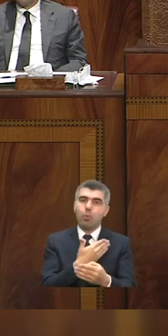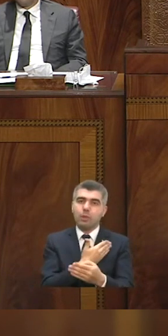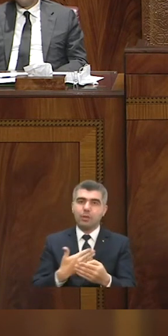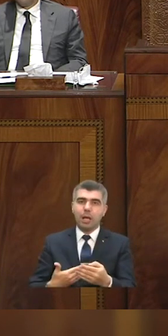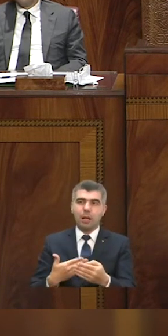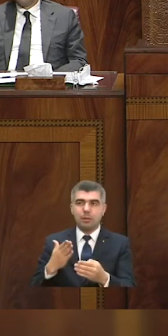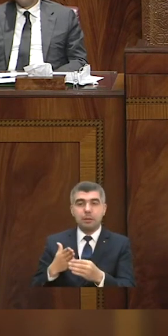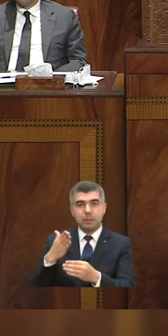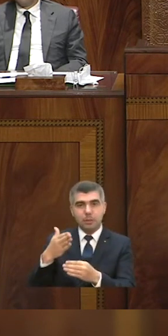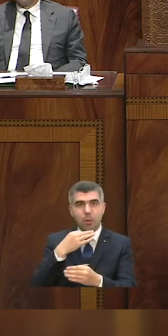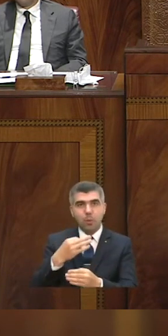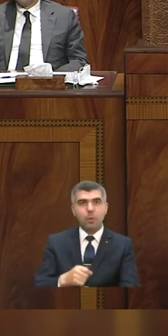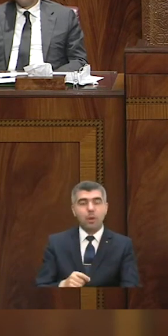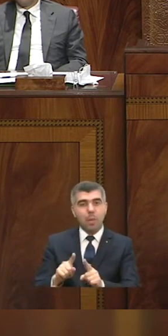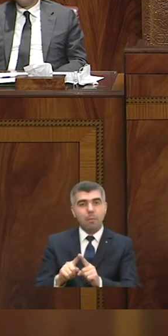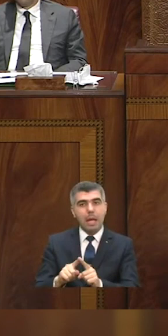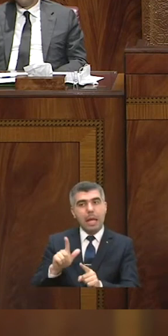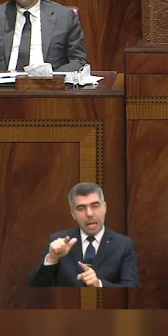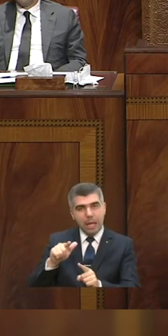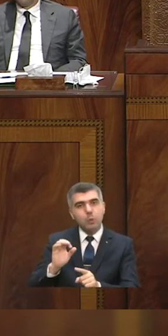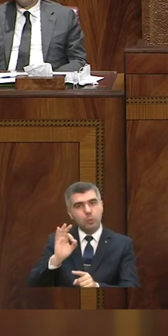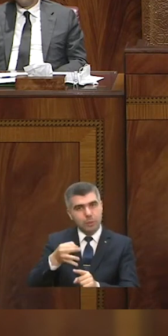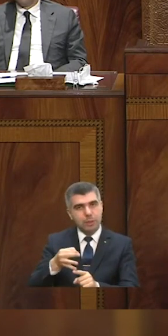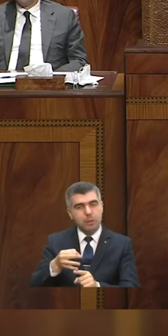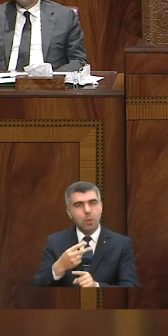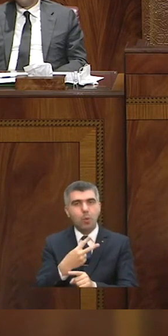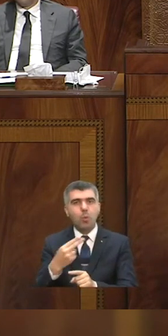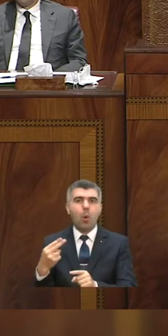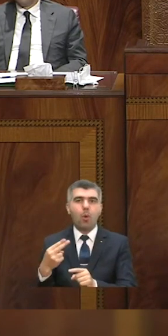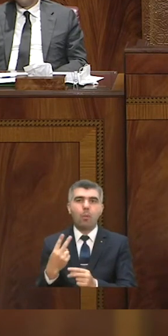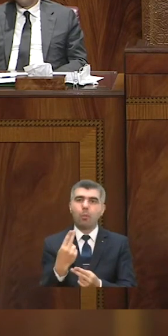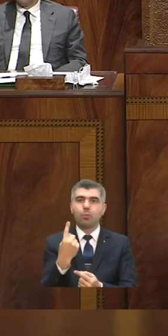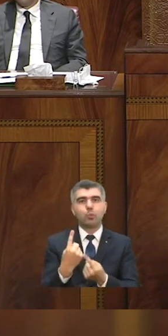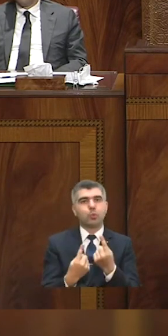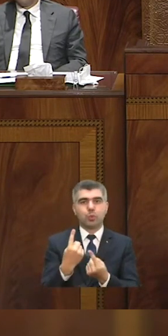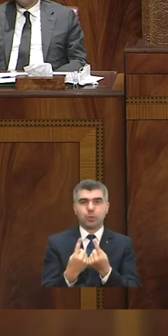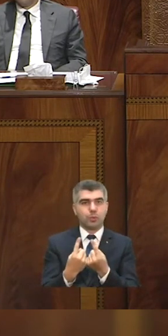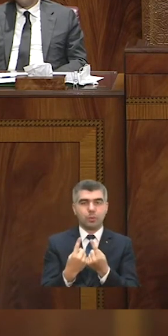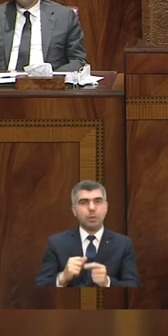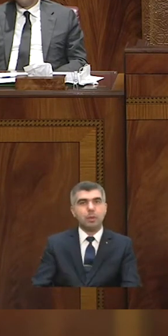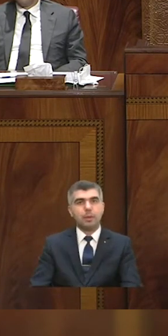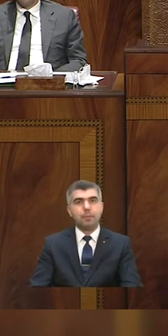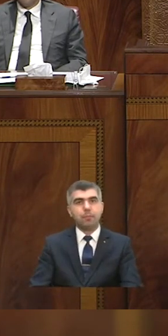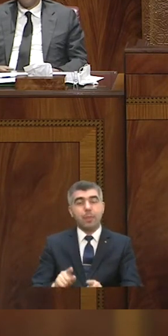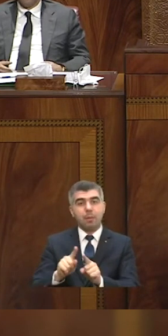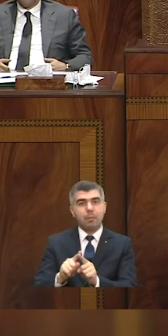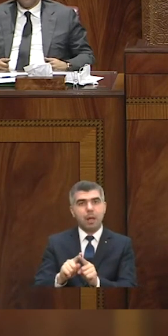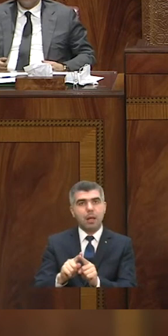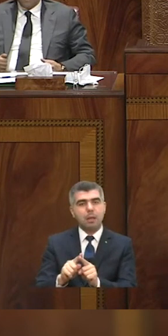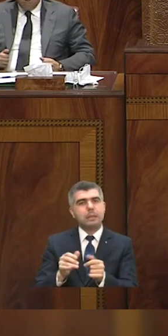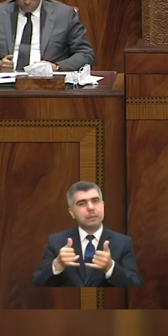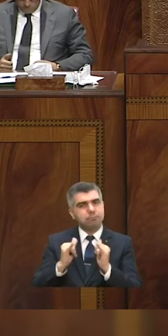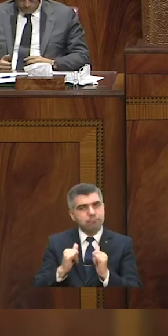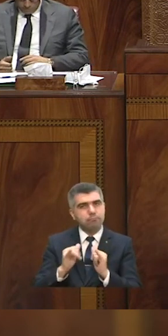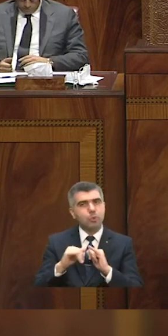رجال الاعمال، اللي نقدوا عليه غادي نديروه، اللي ما نقدوش عليه غادي نديروه. التعهدات ديالنا غادي نديروهم، وغادي نجلسوا مع النقابات